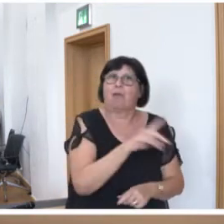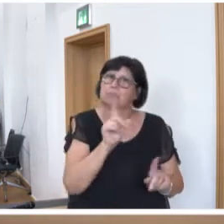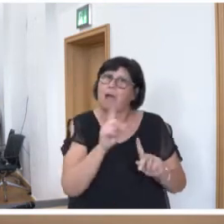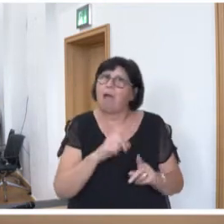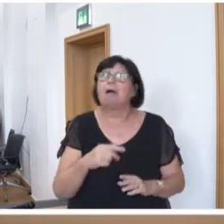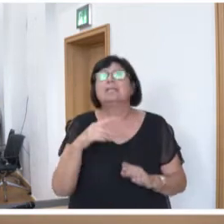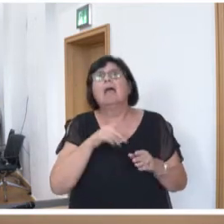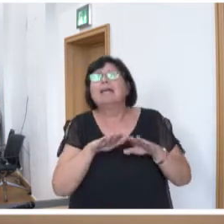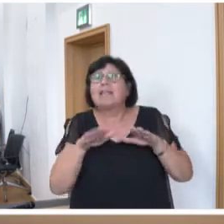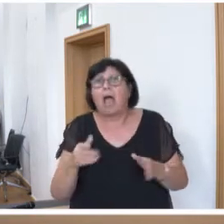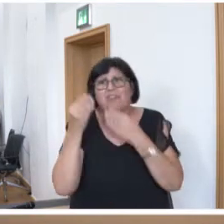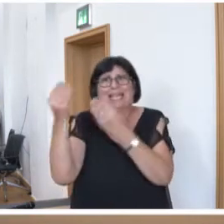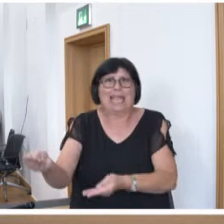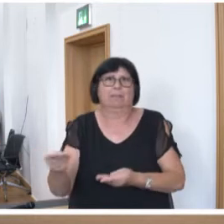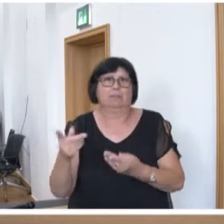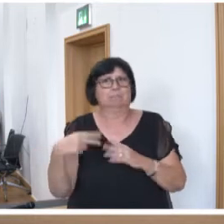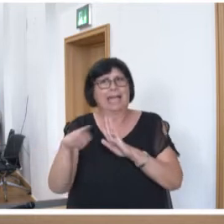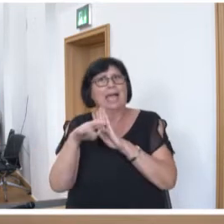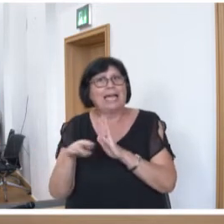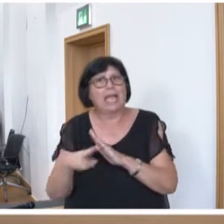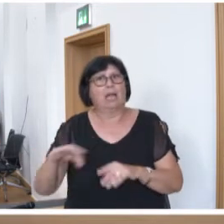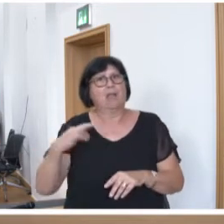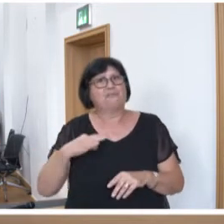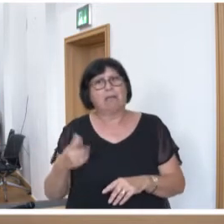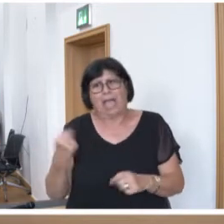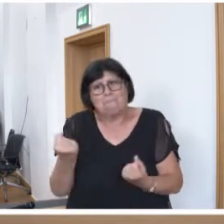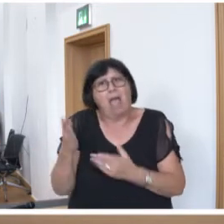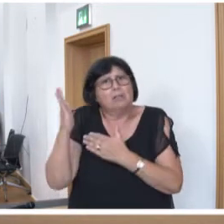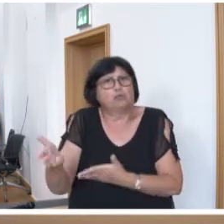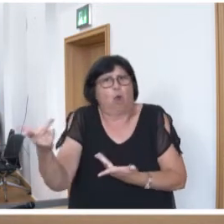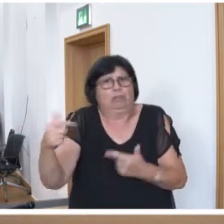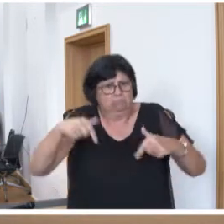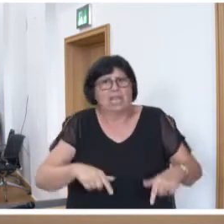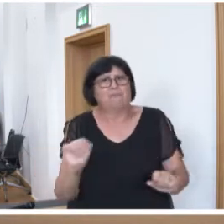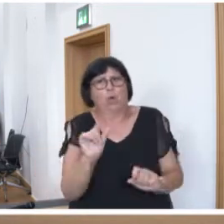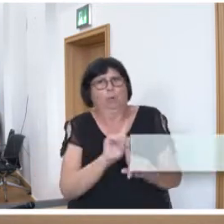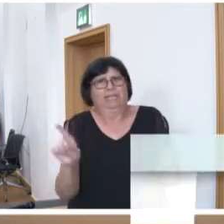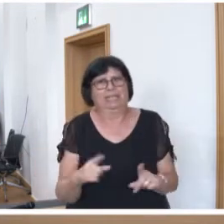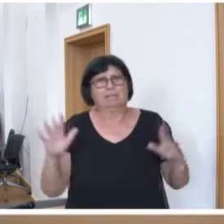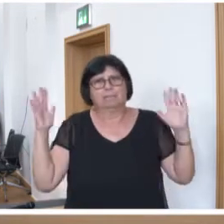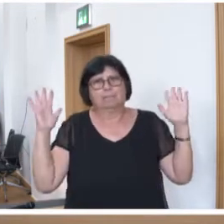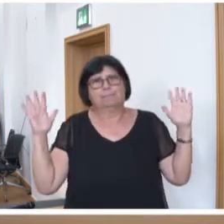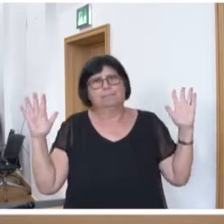findet man schon bei unseren Nachbarn in Frankreich und ist meiner Meinung nach längst überfällig.